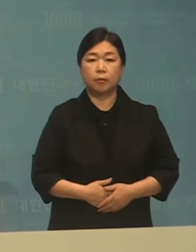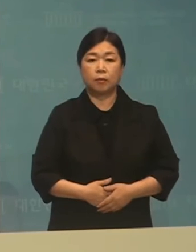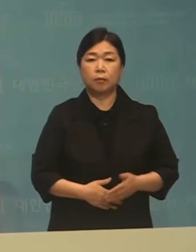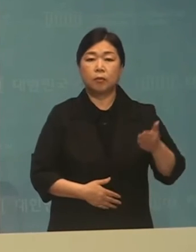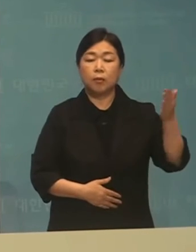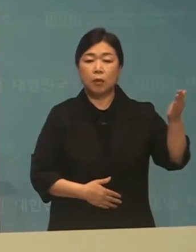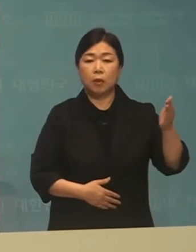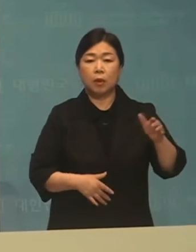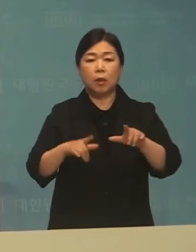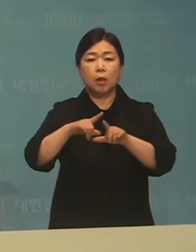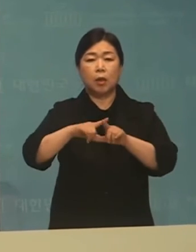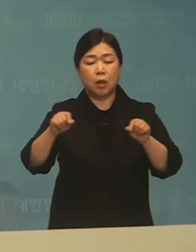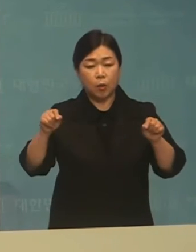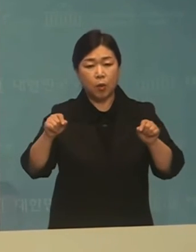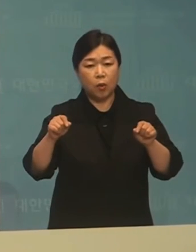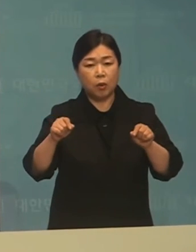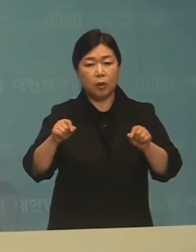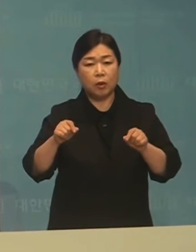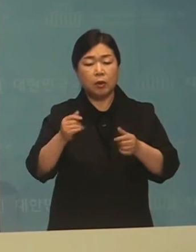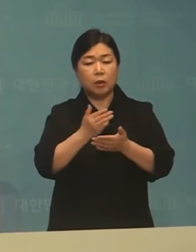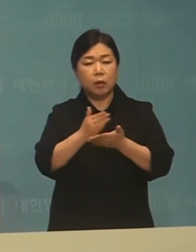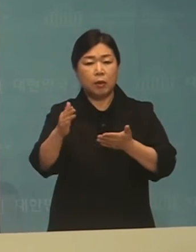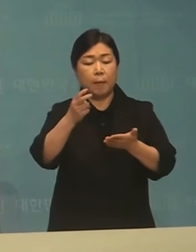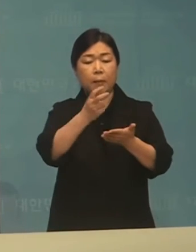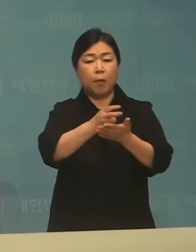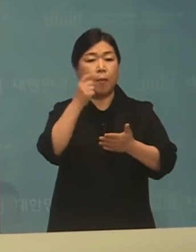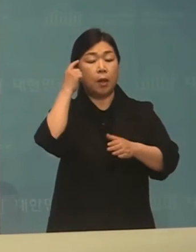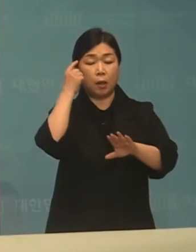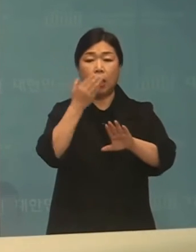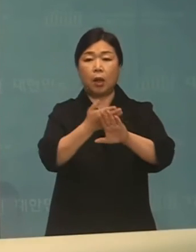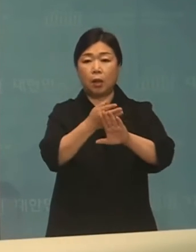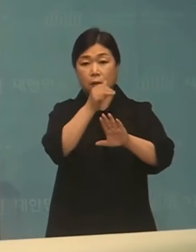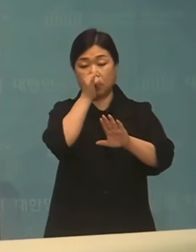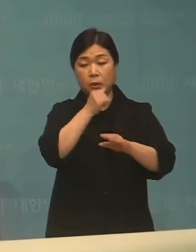그는 친일 청산법에 반대를 했습니다.